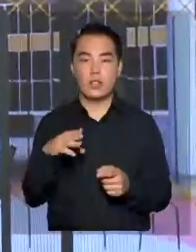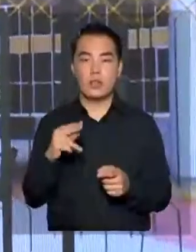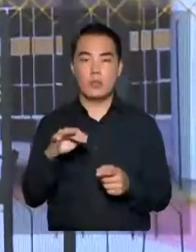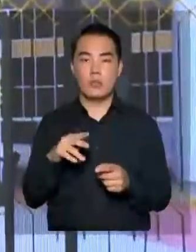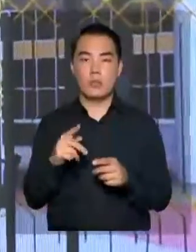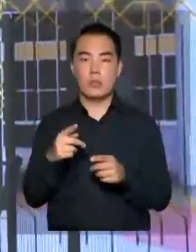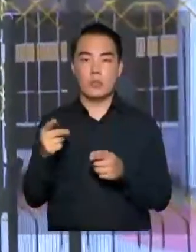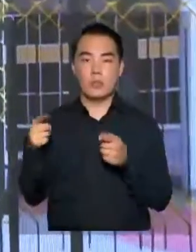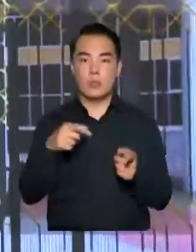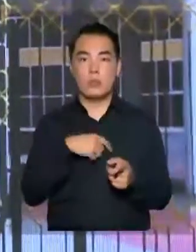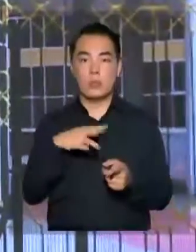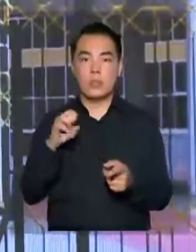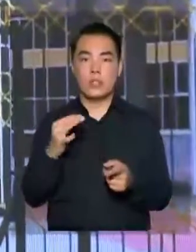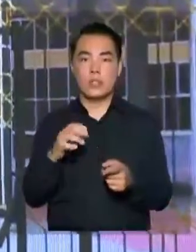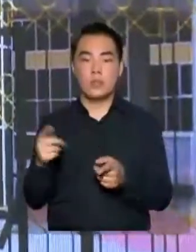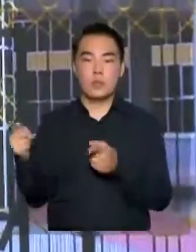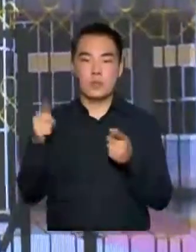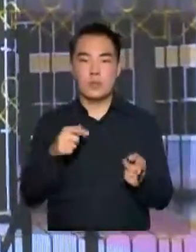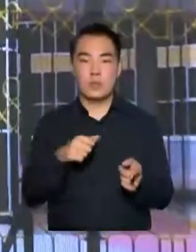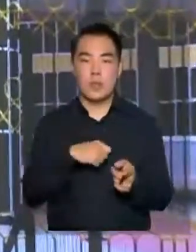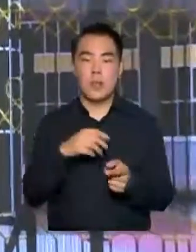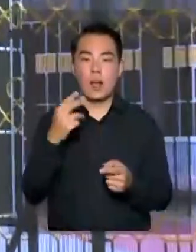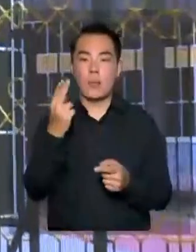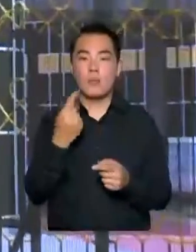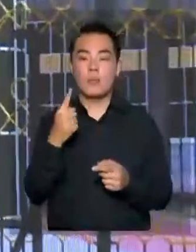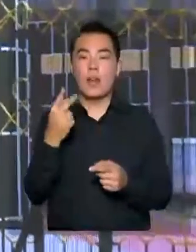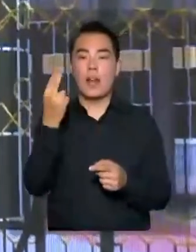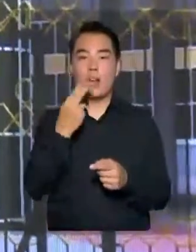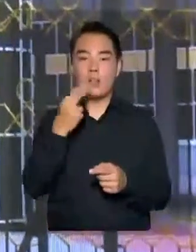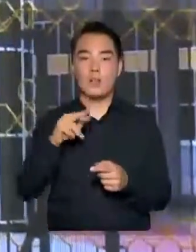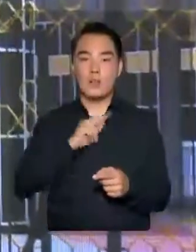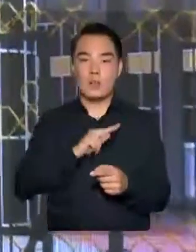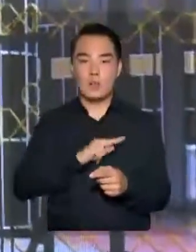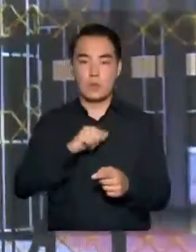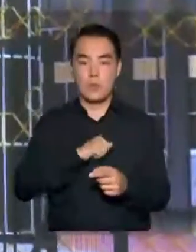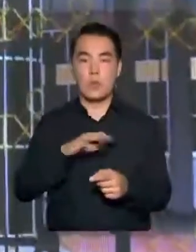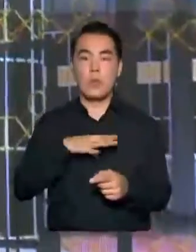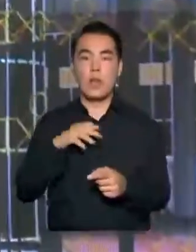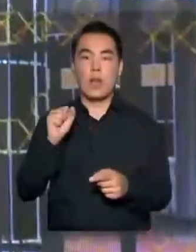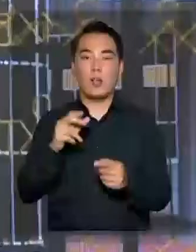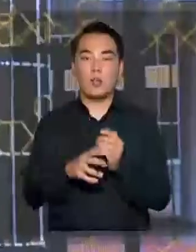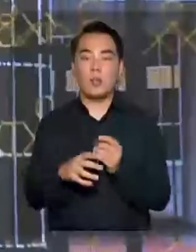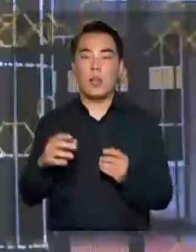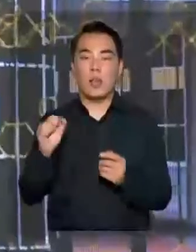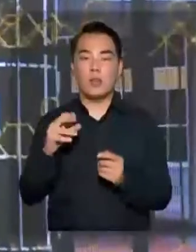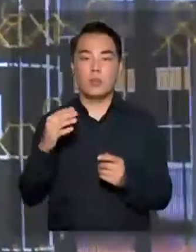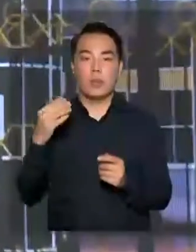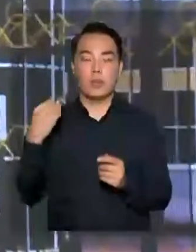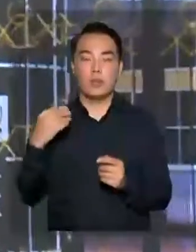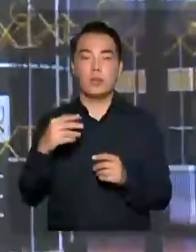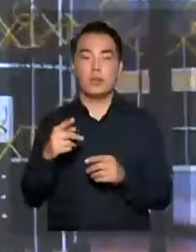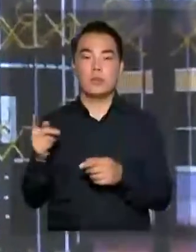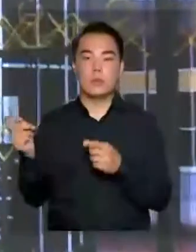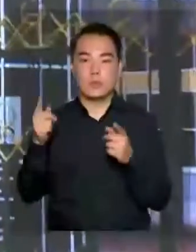Лоулер тұрады. Ол алдымен Астанада бір жыл жұмыс істеп, кейін Ақтөбе Назарбаев зияткерлік мектебіне ауысқан. Әріптесіміз шетелдік